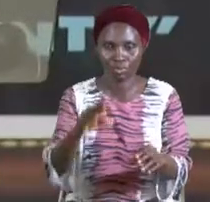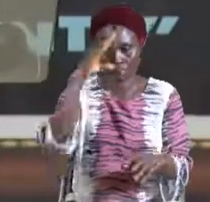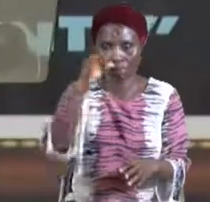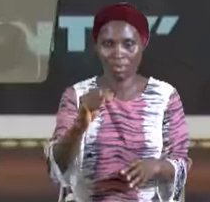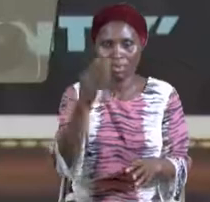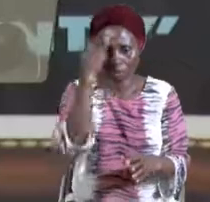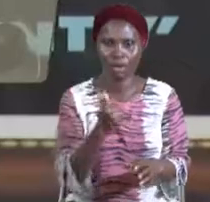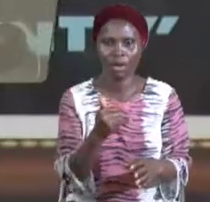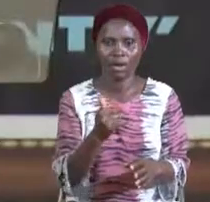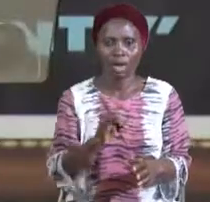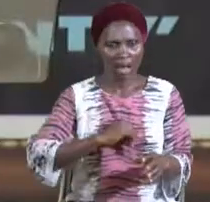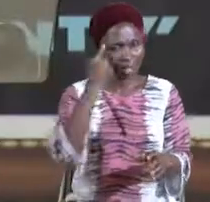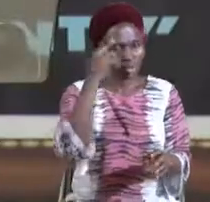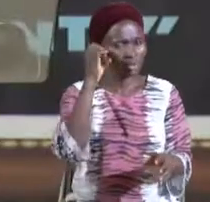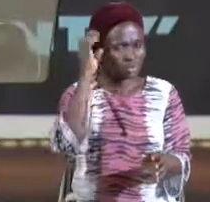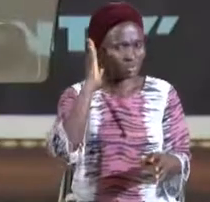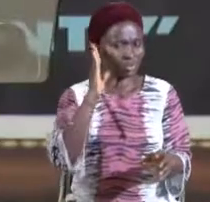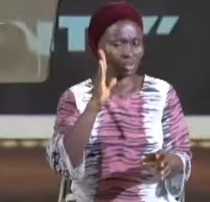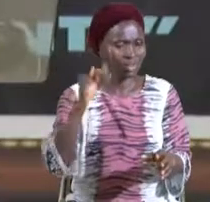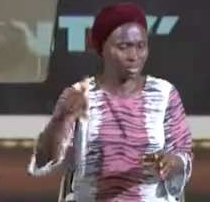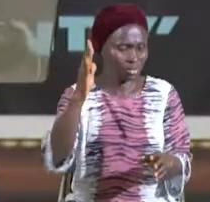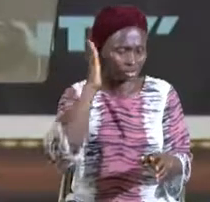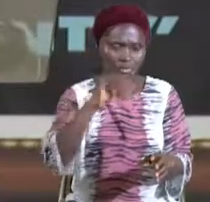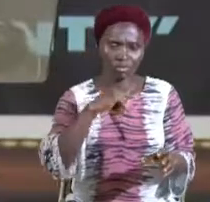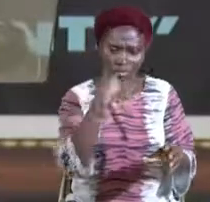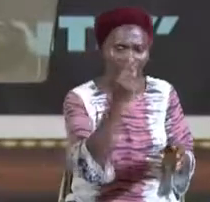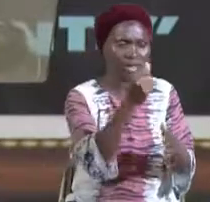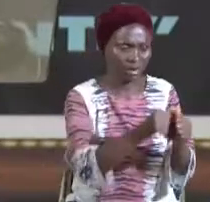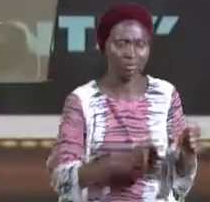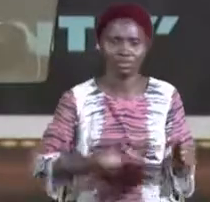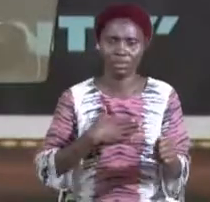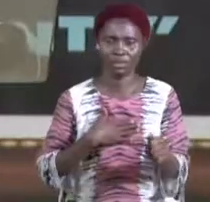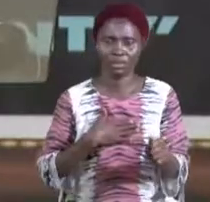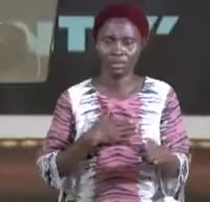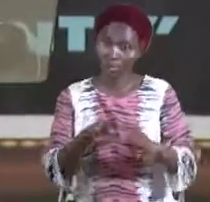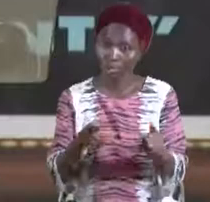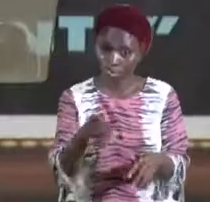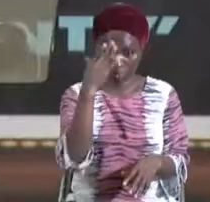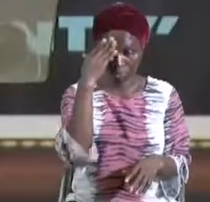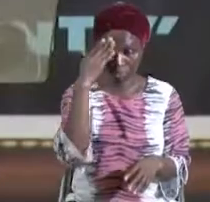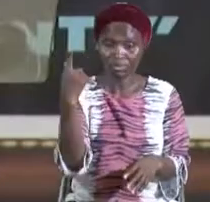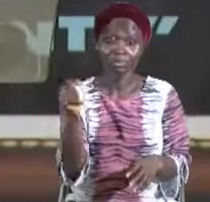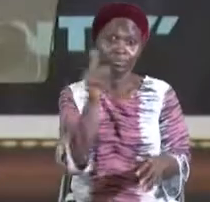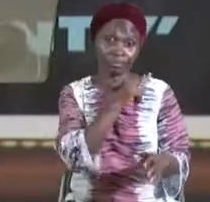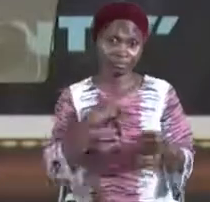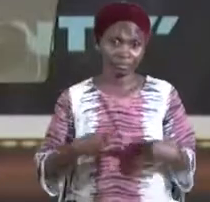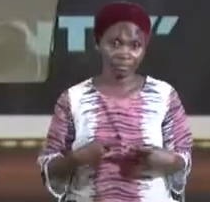Je pensais qu'on devait en parler à tout le monde aujourd'hui. Nous pouvons en parler à tout le monde. En son temps, les pharisiens,